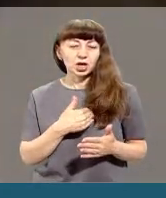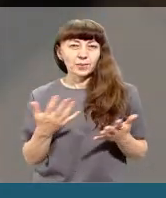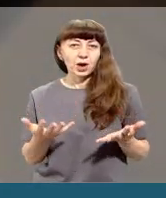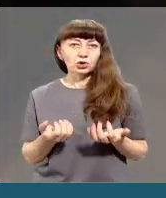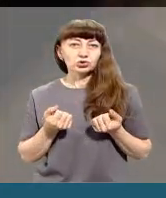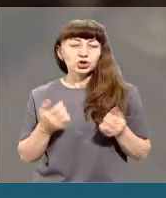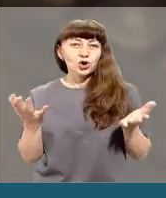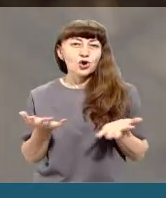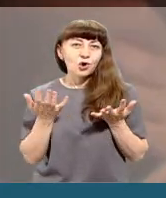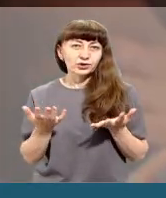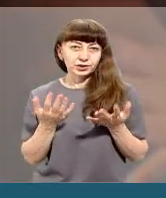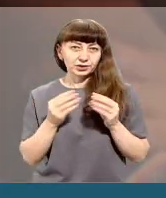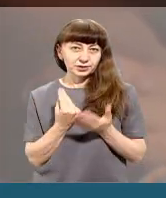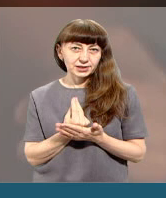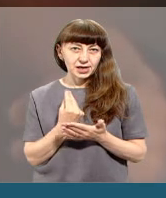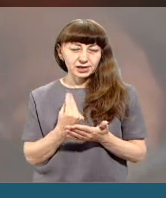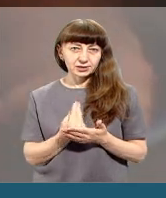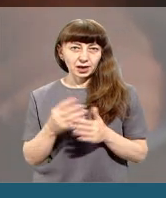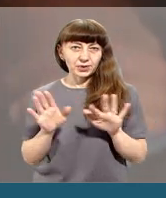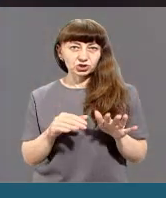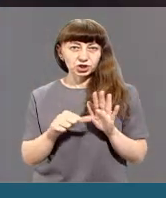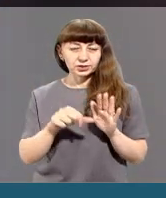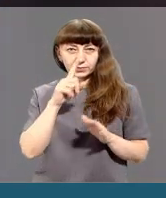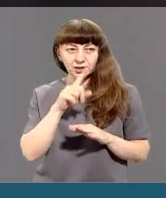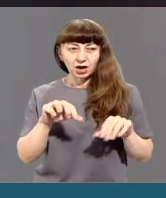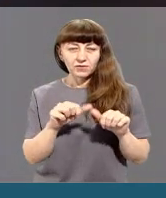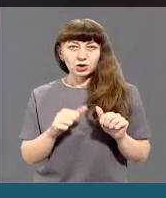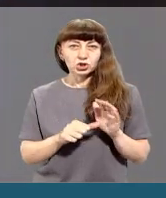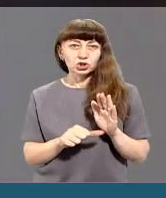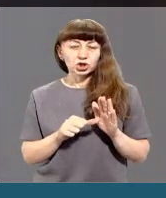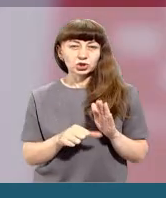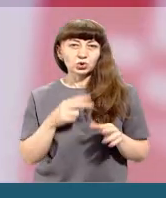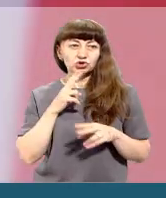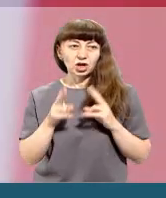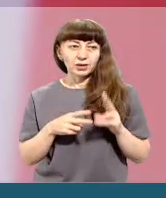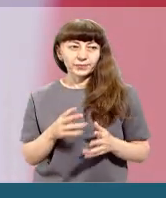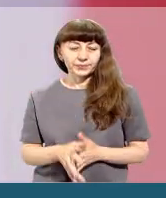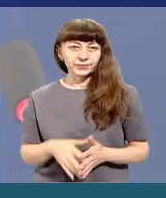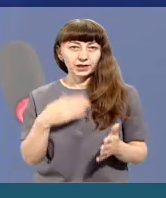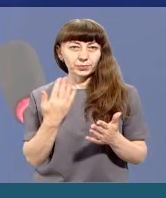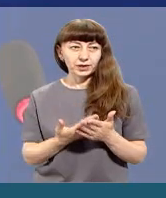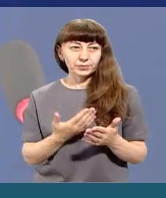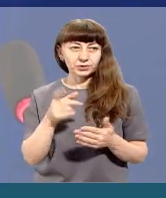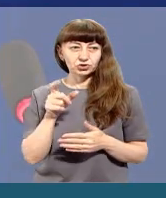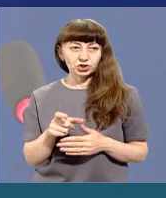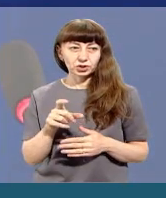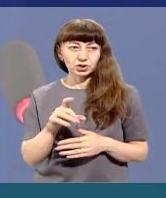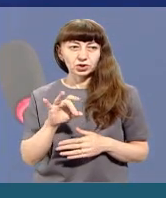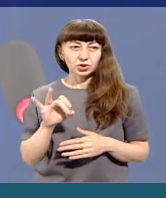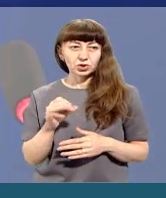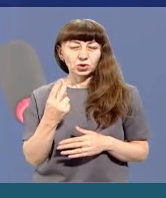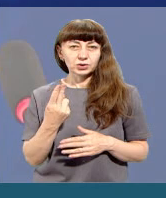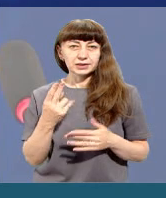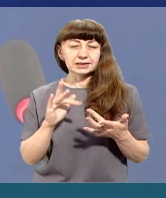легкие деньги. Только за прошедшие 6 месяцев зарегистрировано более 600 обращений. К примеру, гражданин социальной